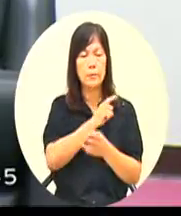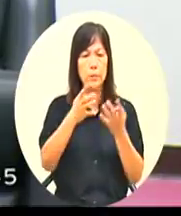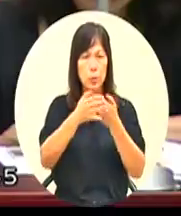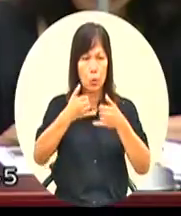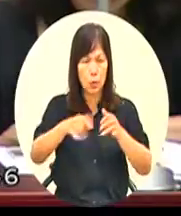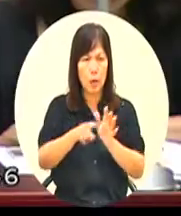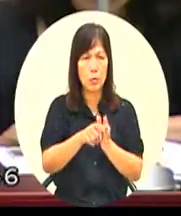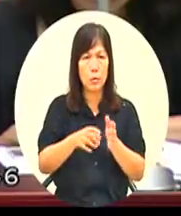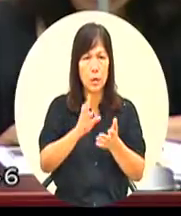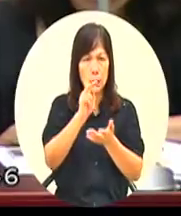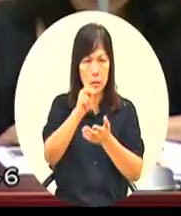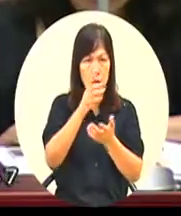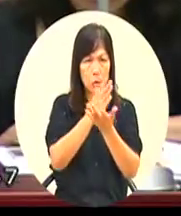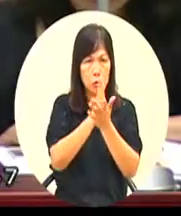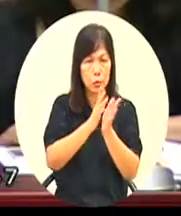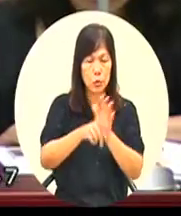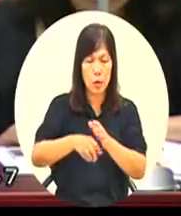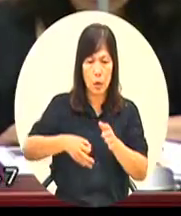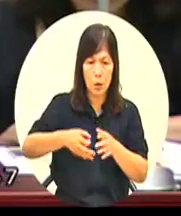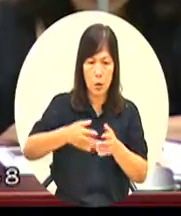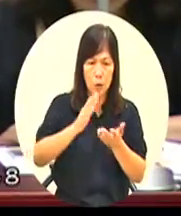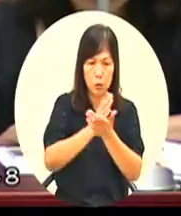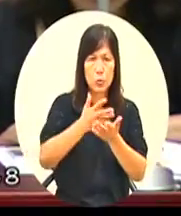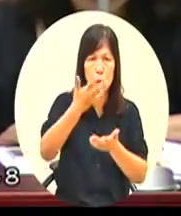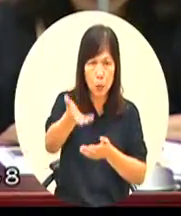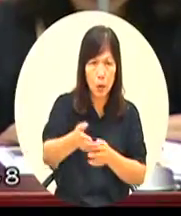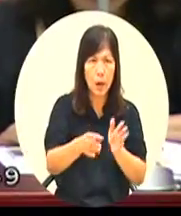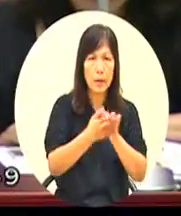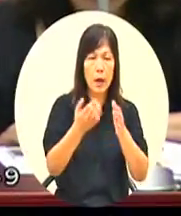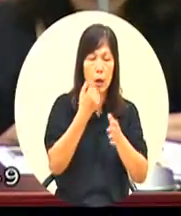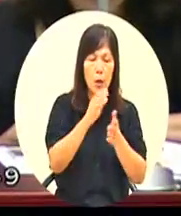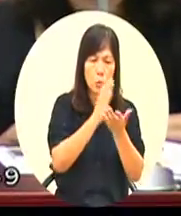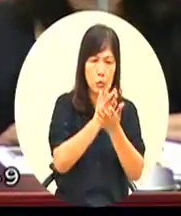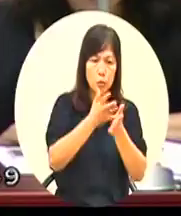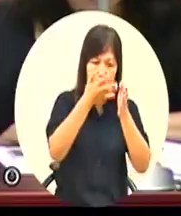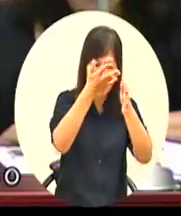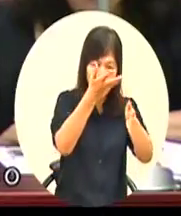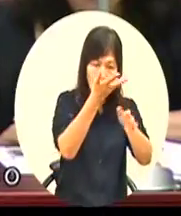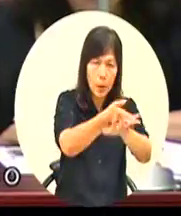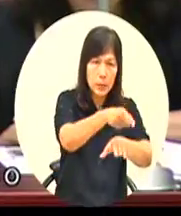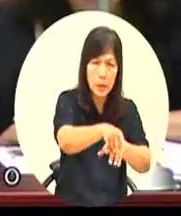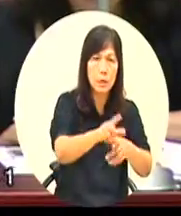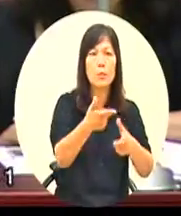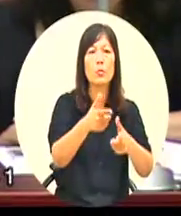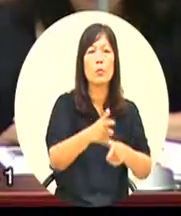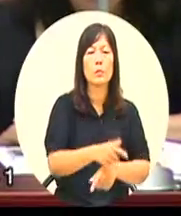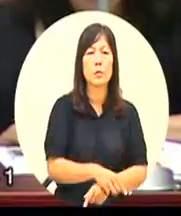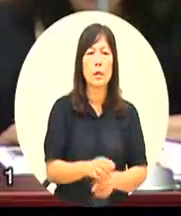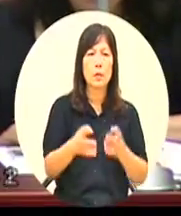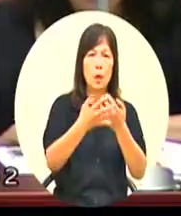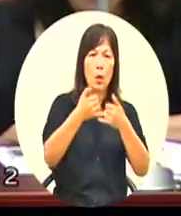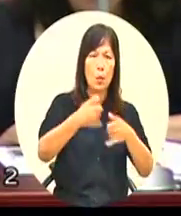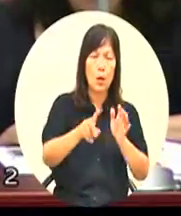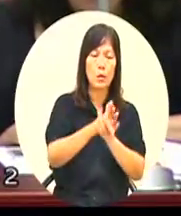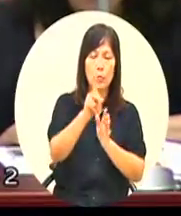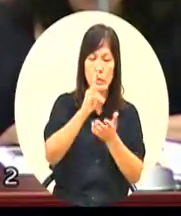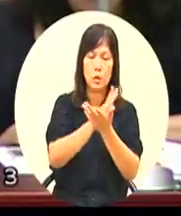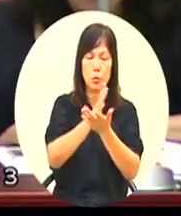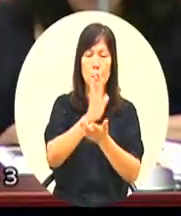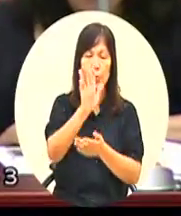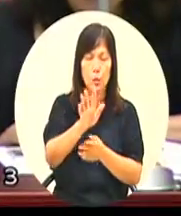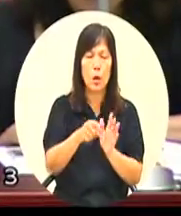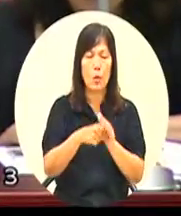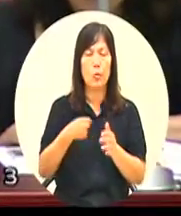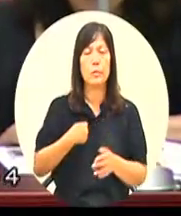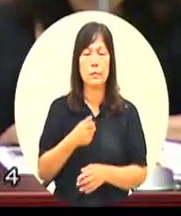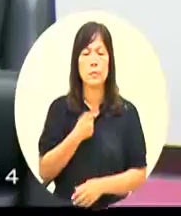借还书啦，所以其实不一定要把书集中就放在 这种。我知道有网络的借书，哦，这个本席